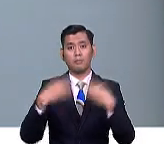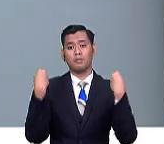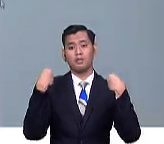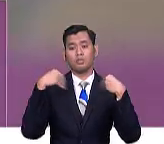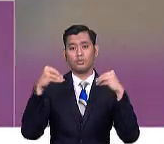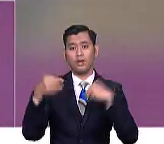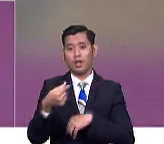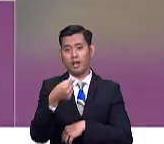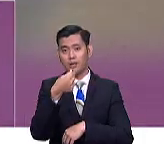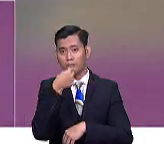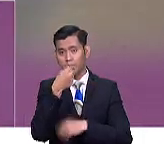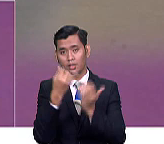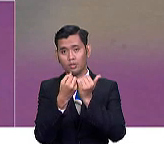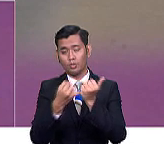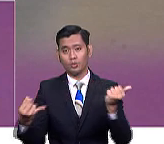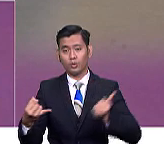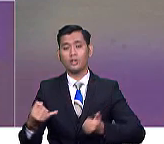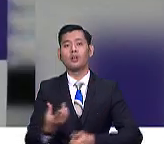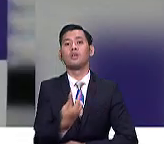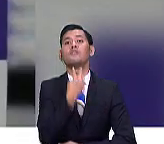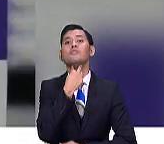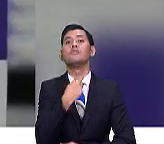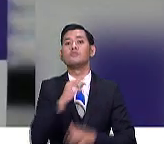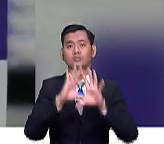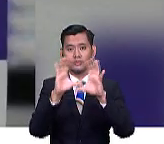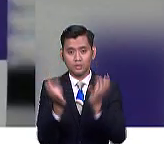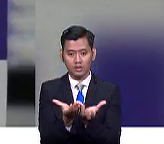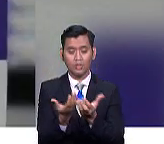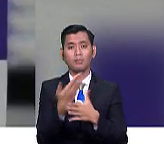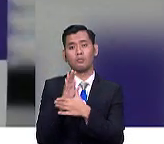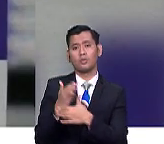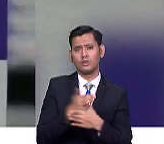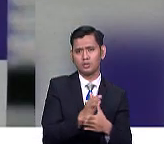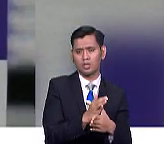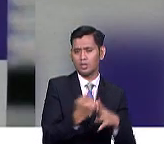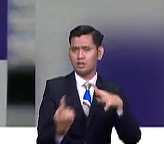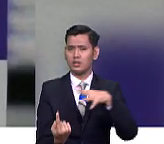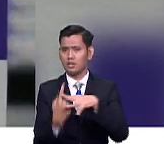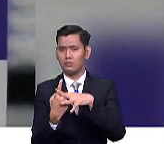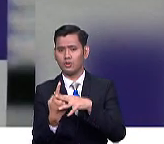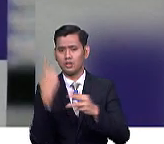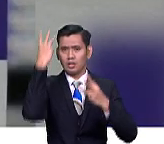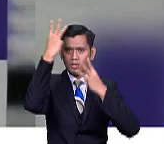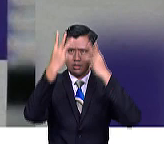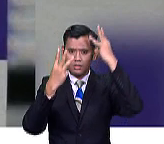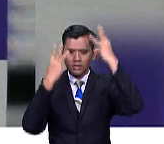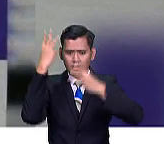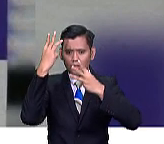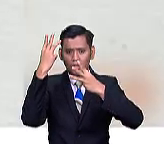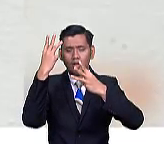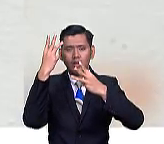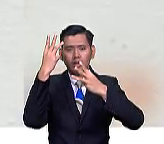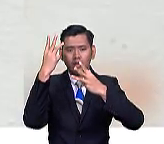Cytotec. Namun, di sebalik perkongsian di media sosial ini, timbul perkara yang lebih membimbangkan